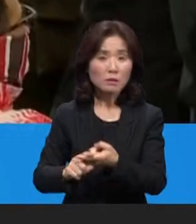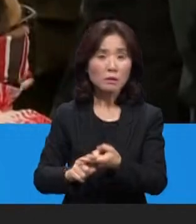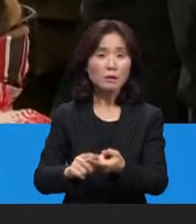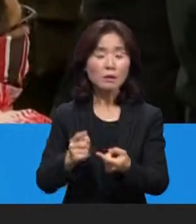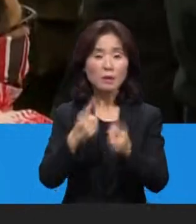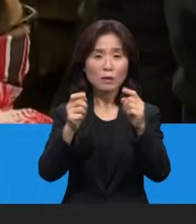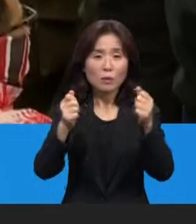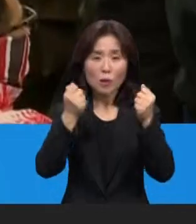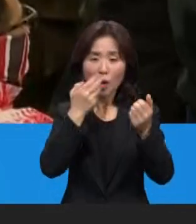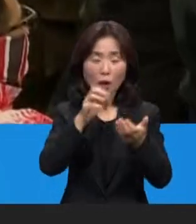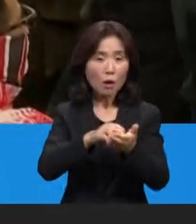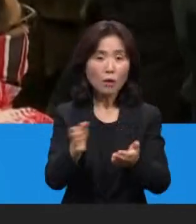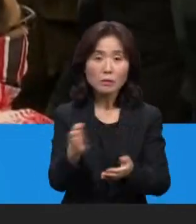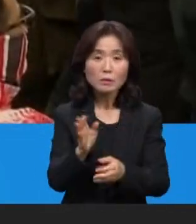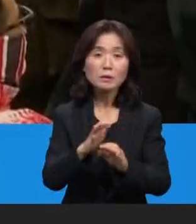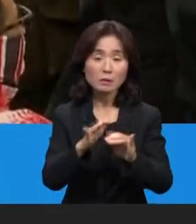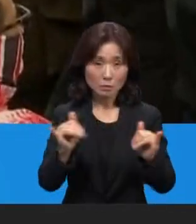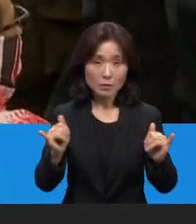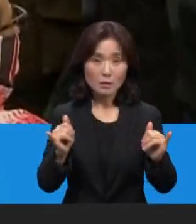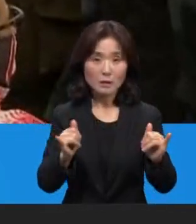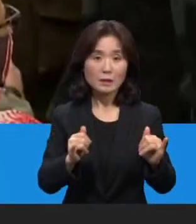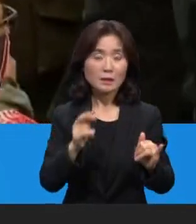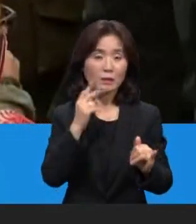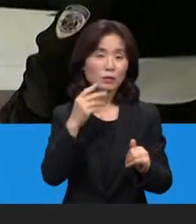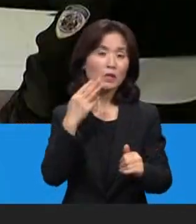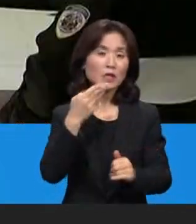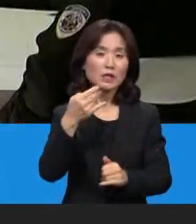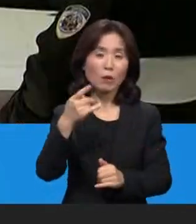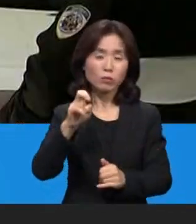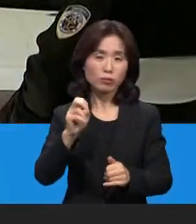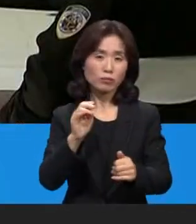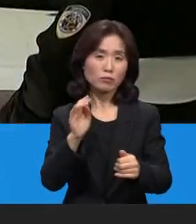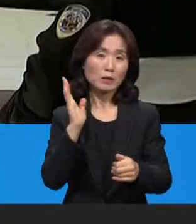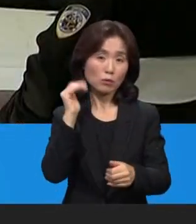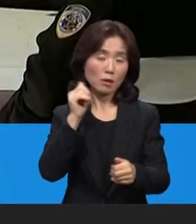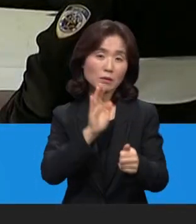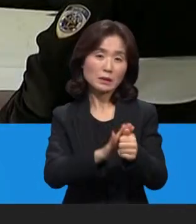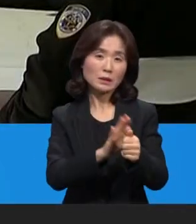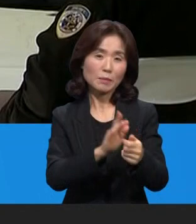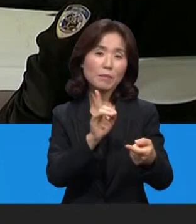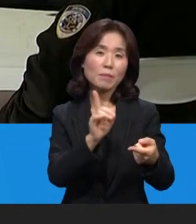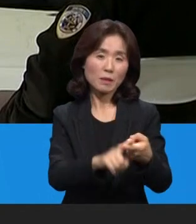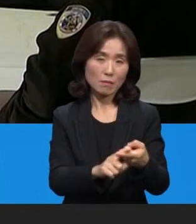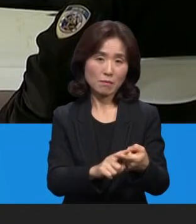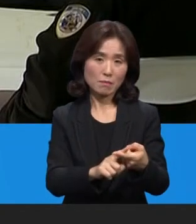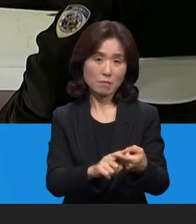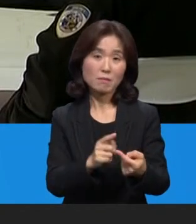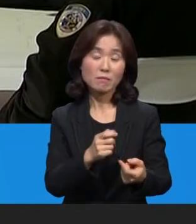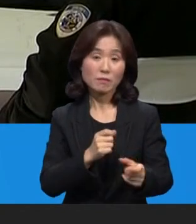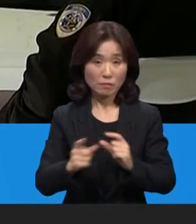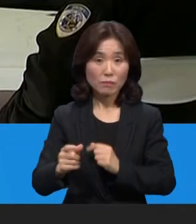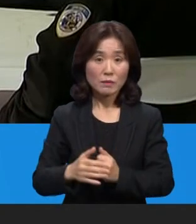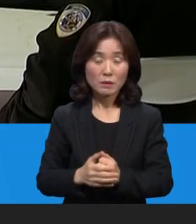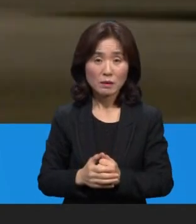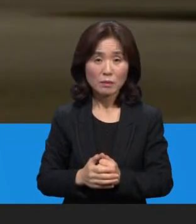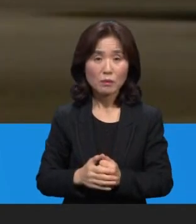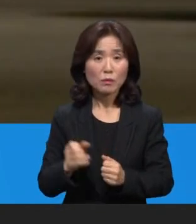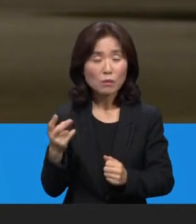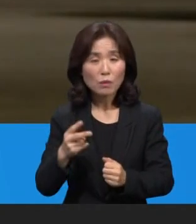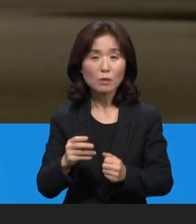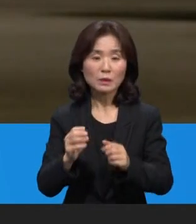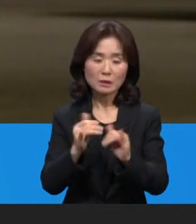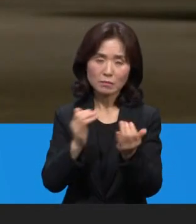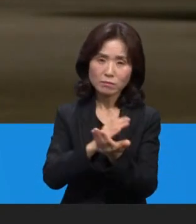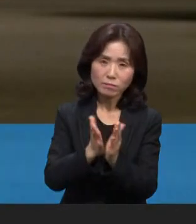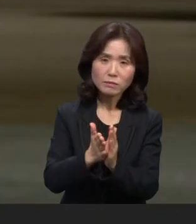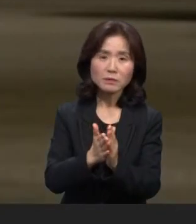대학 졸업장이 없는 유권자들이 트럼프 대통령을 더 지지하는 경향이 나타나고 있다는 겁니다. 물론 학력 외에도 인종 갈등, 계층 갈등,